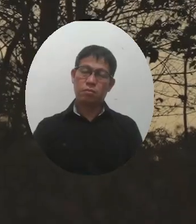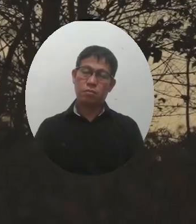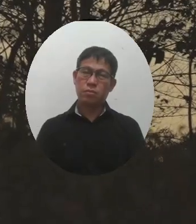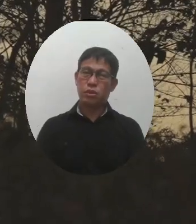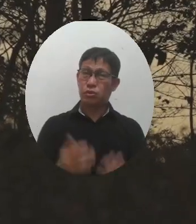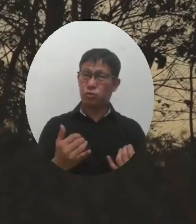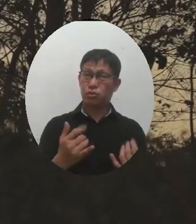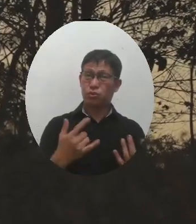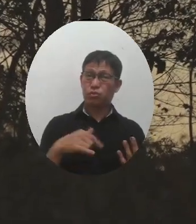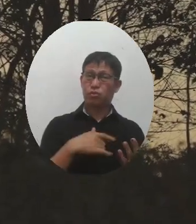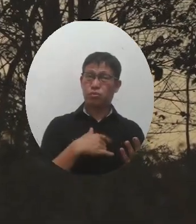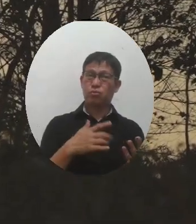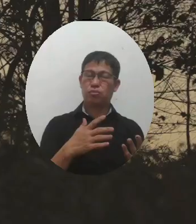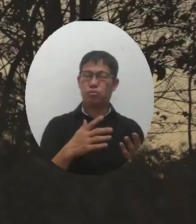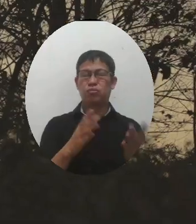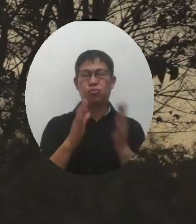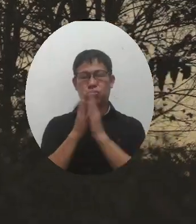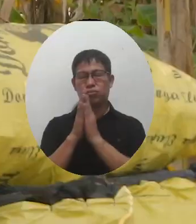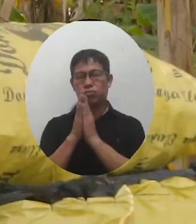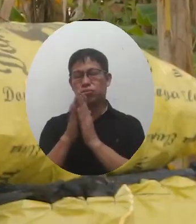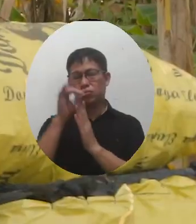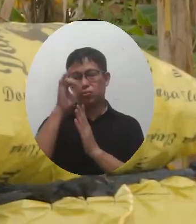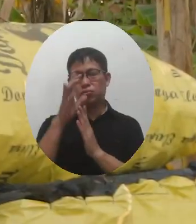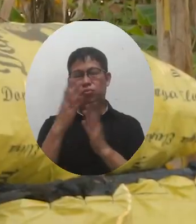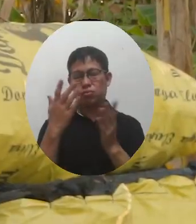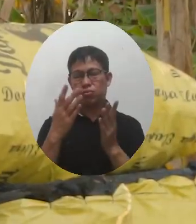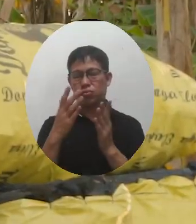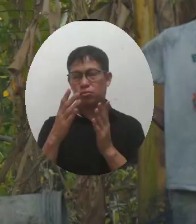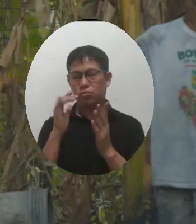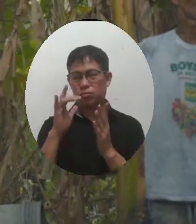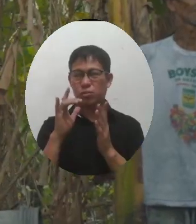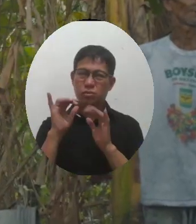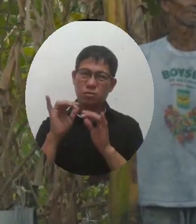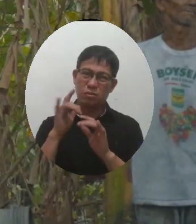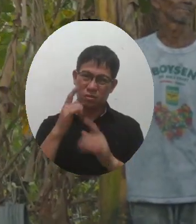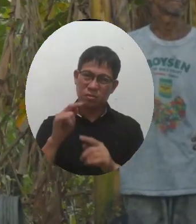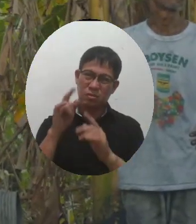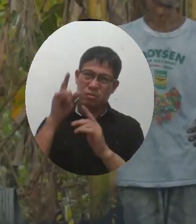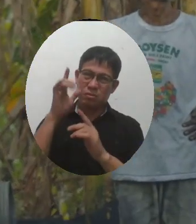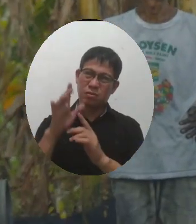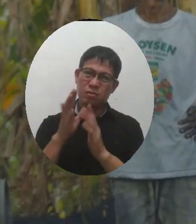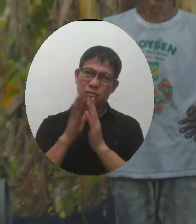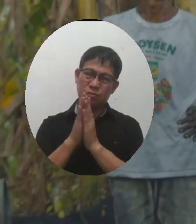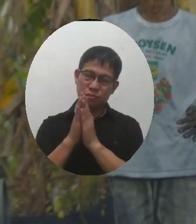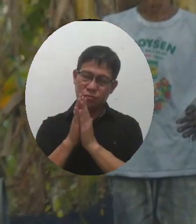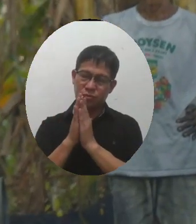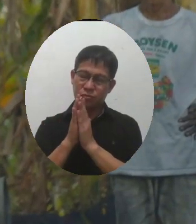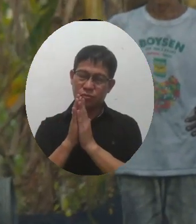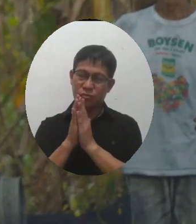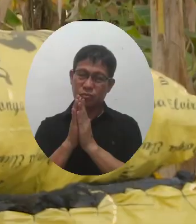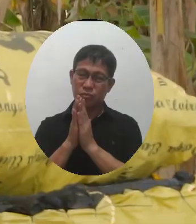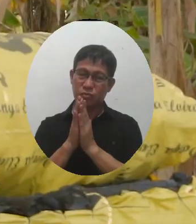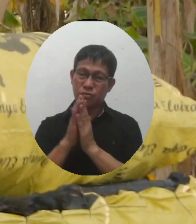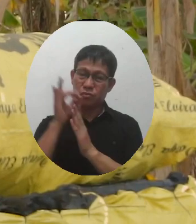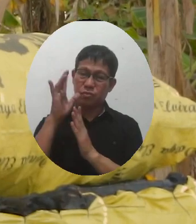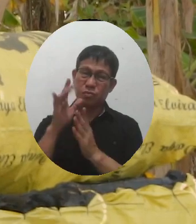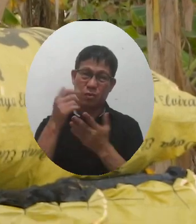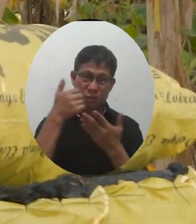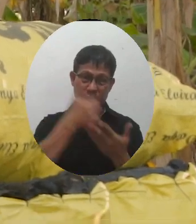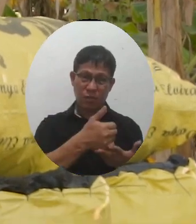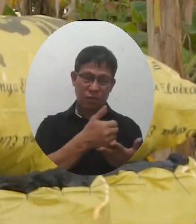Ang Panginoon nga lang yung kinakapitan namin ngayon. At Panginoon talaga, hindi naman niya hinahayaan